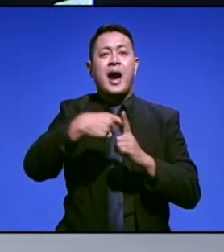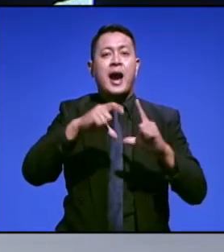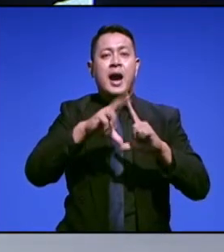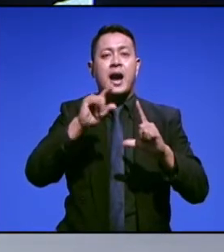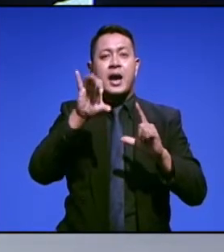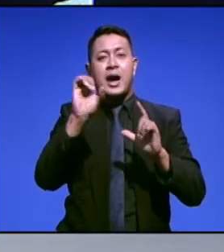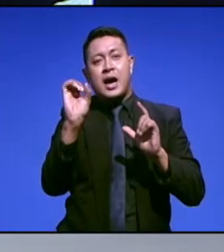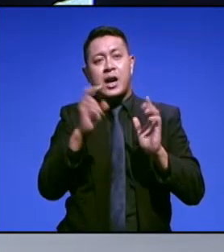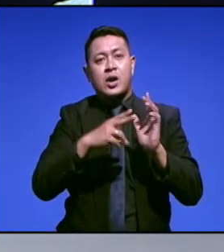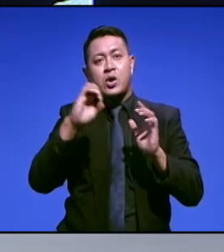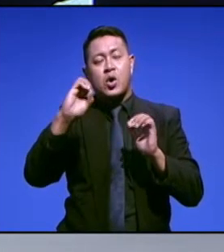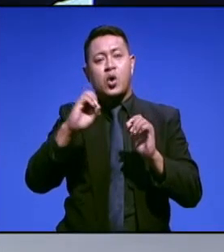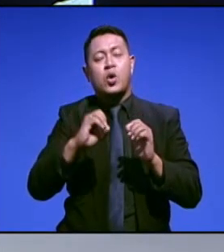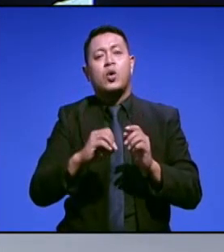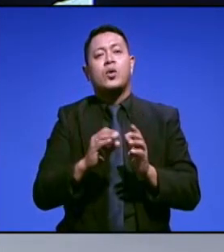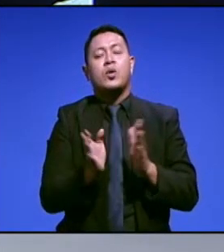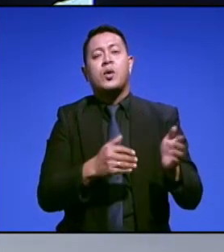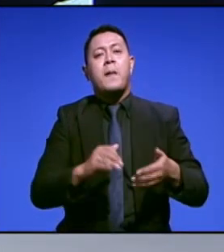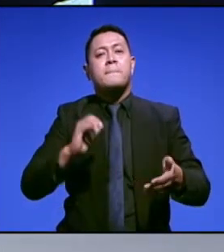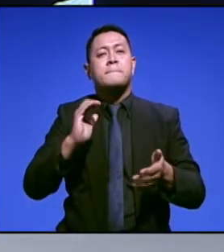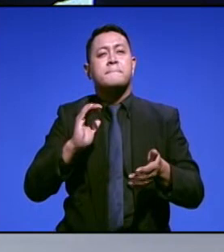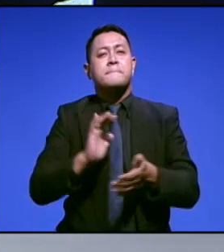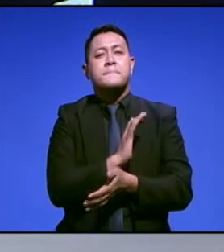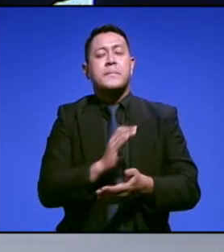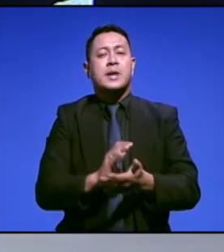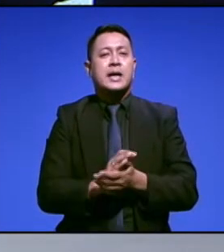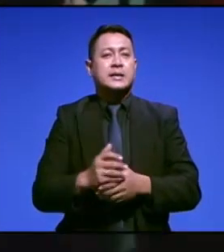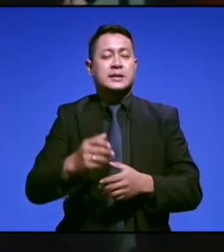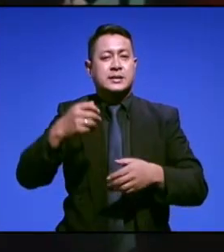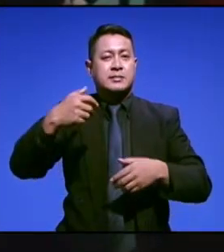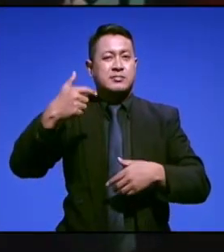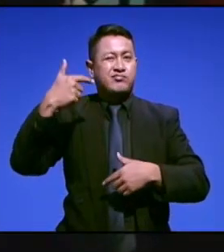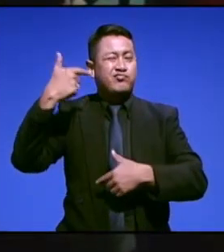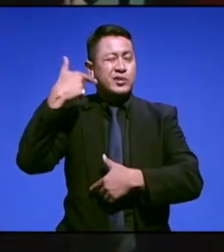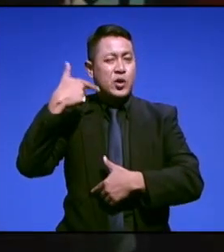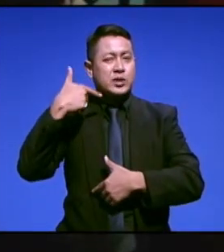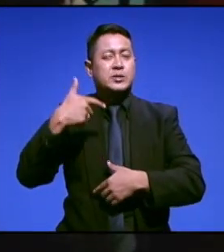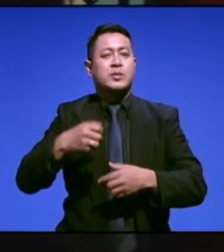tak lain adalah bekas napi kasus terorisme jaringan bom Tamrin.